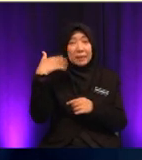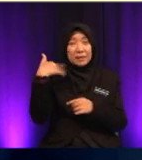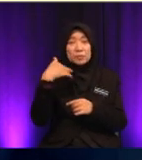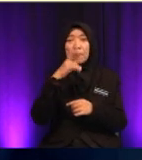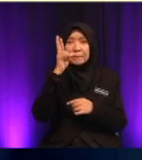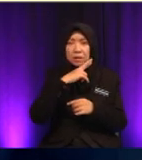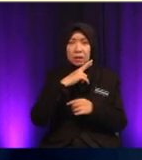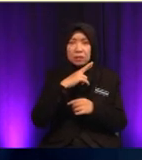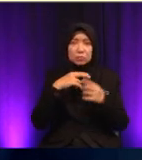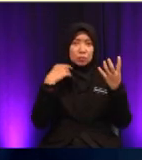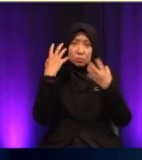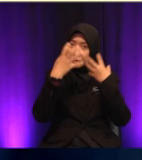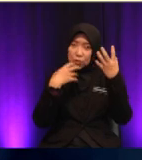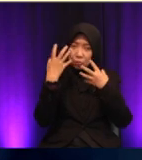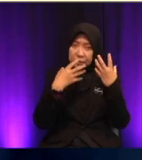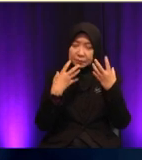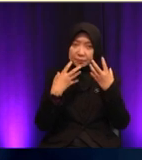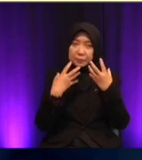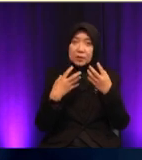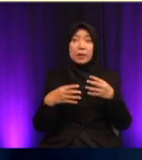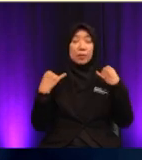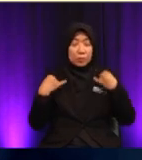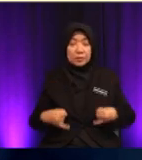kelirukan sebab itu